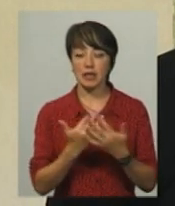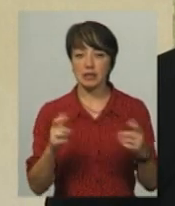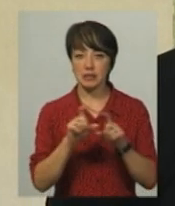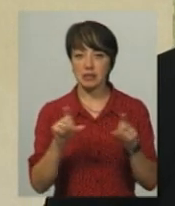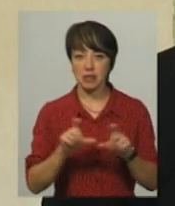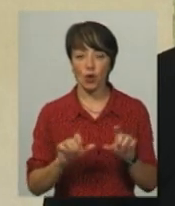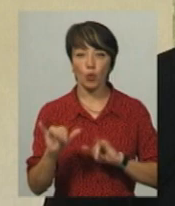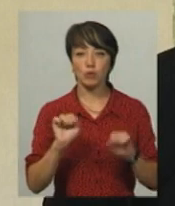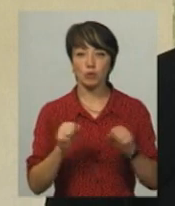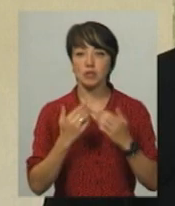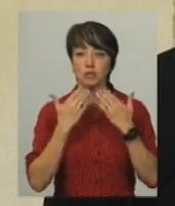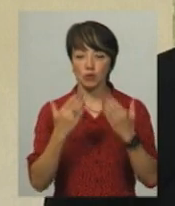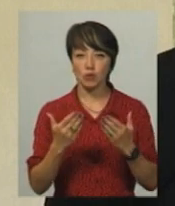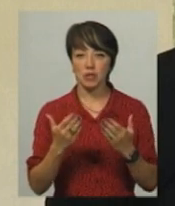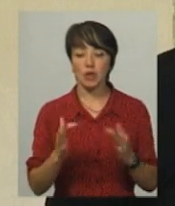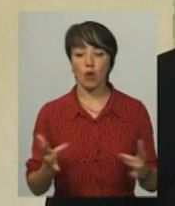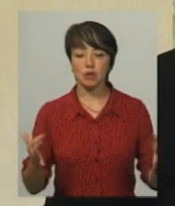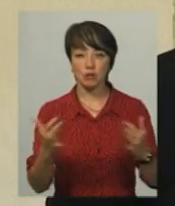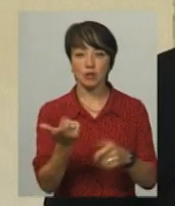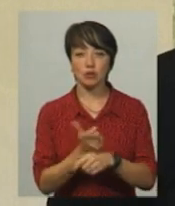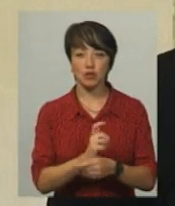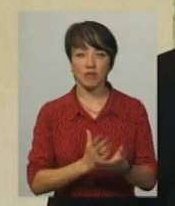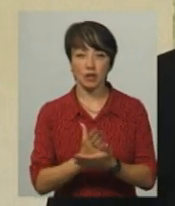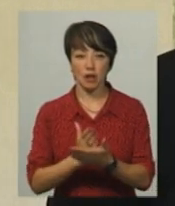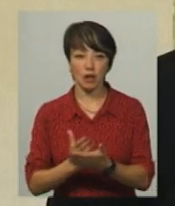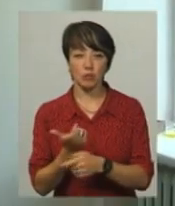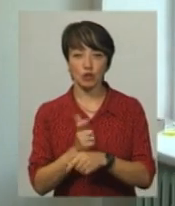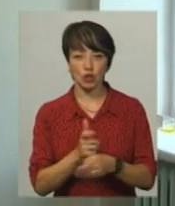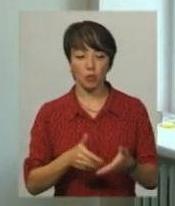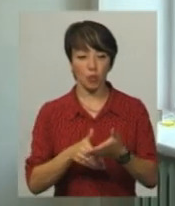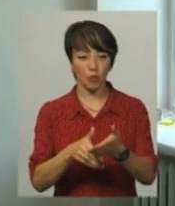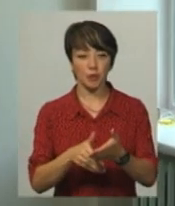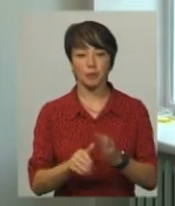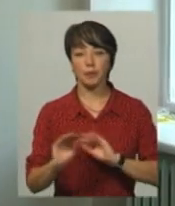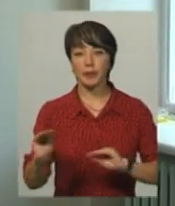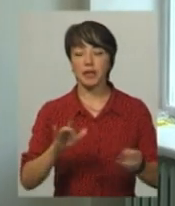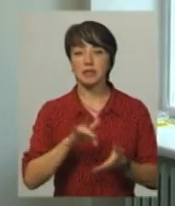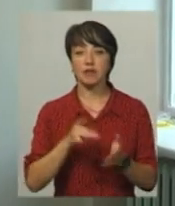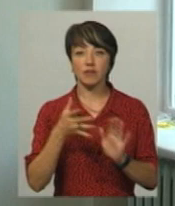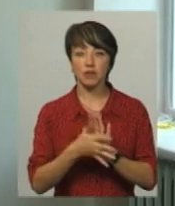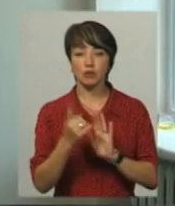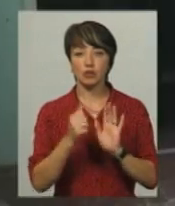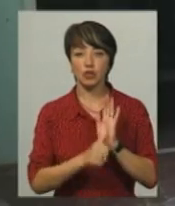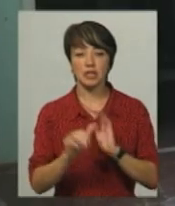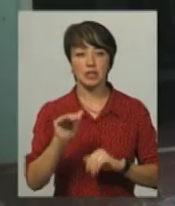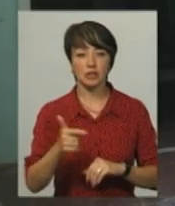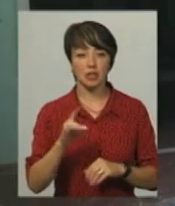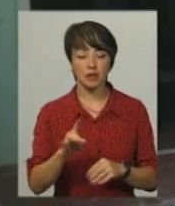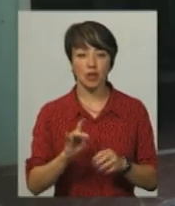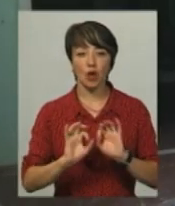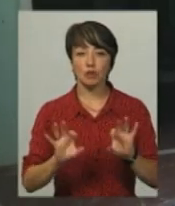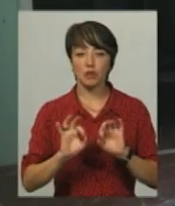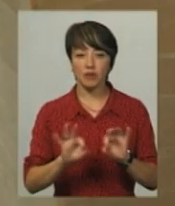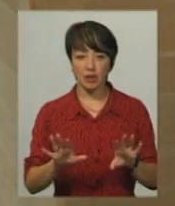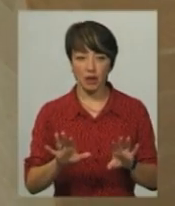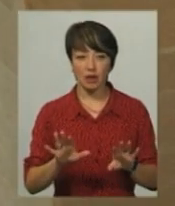можна звернутися і осягнути більше ветеранів і більше ветеранам допомогти. На облаштування центру витратили 160 тисяч гривень. Їх, розповідає